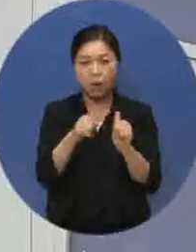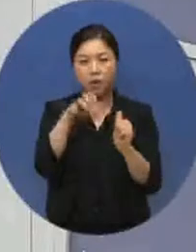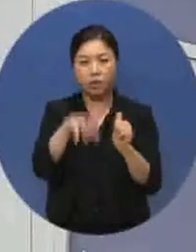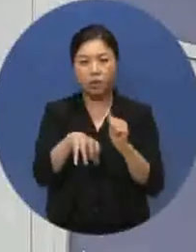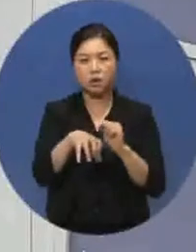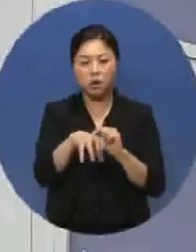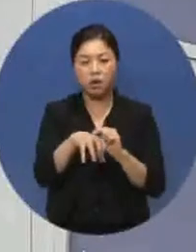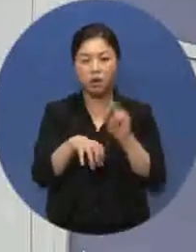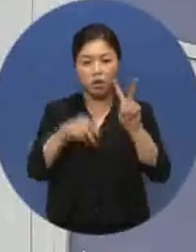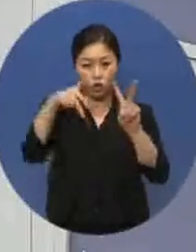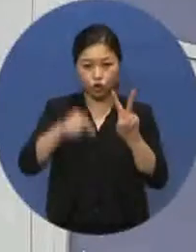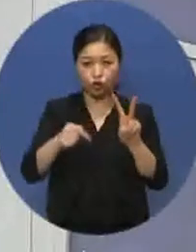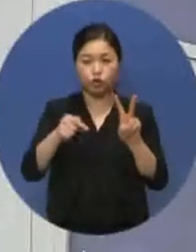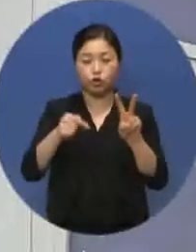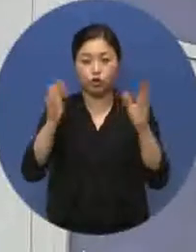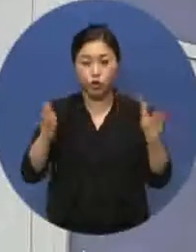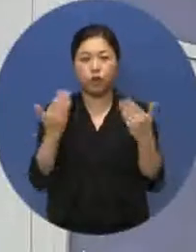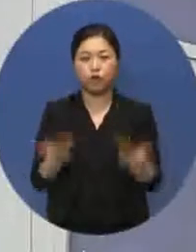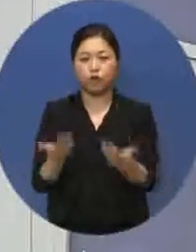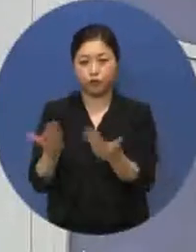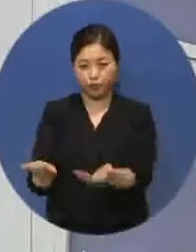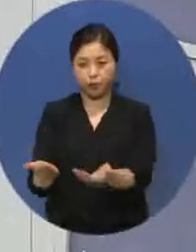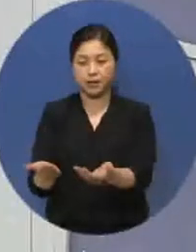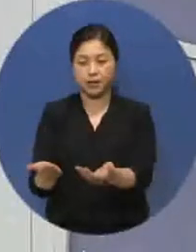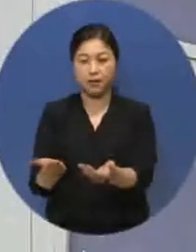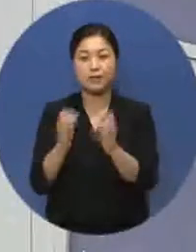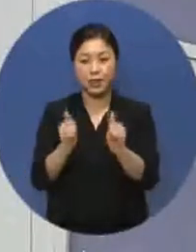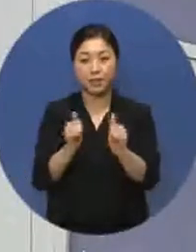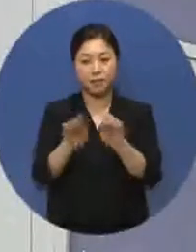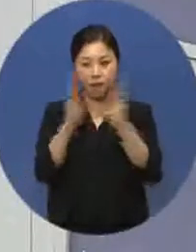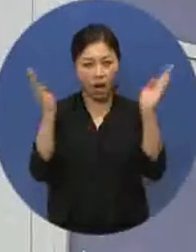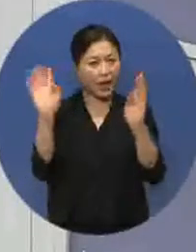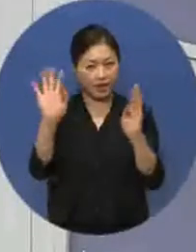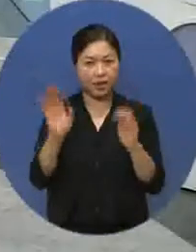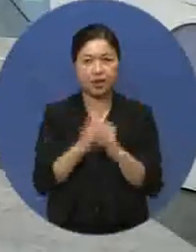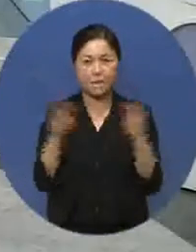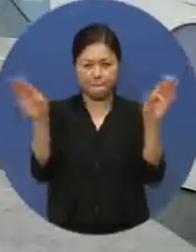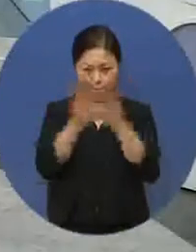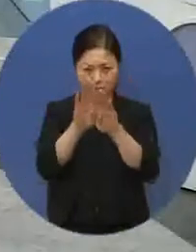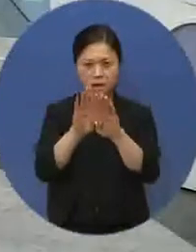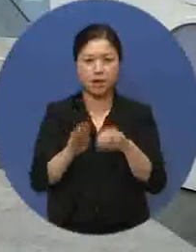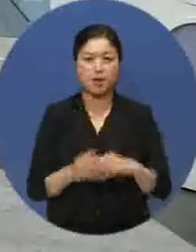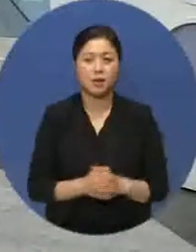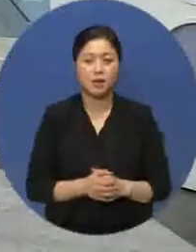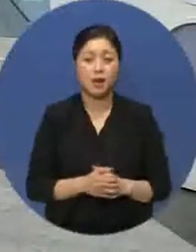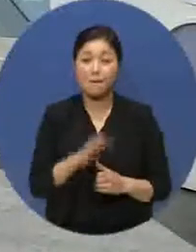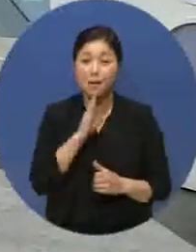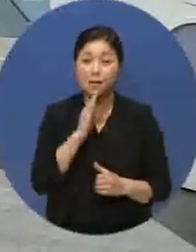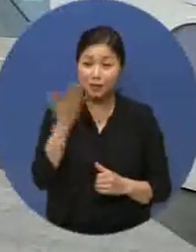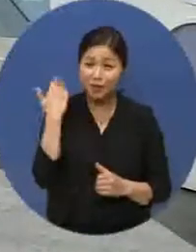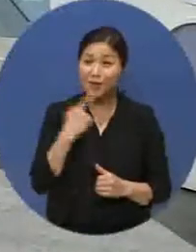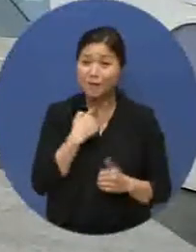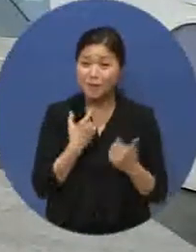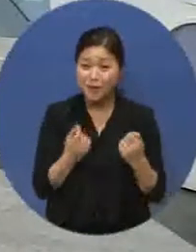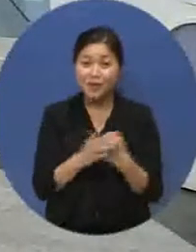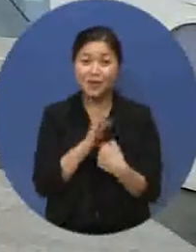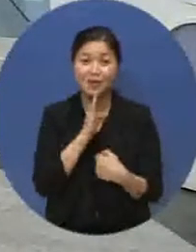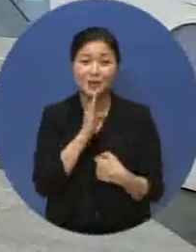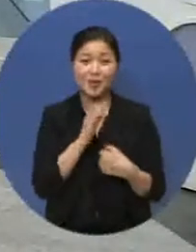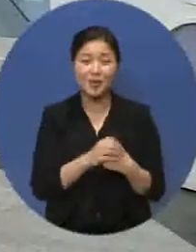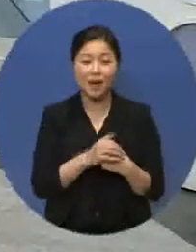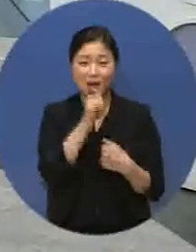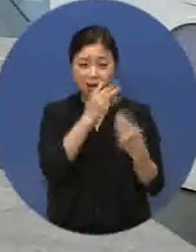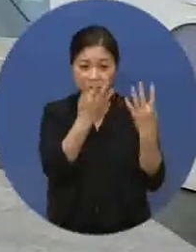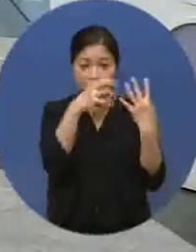휴정을 한 2주씩 이렇게 휴정을 했었습니다. 아예 재판을 안 열었습니다. 지난번에 그런 일이 있었잖아요. 네, 그렇습니다. 수감자 네.